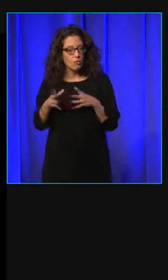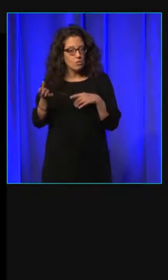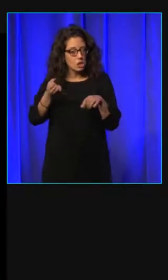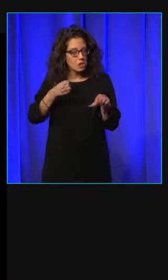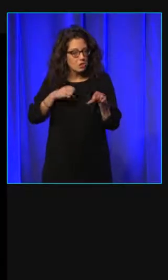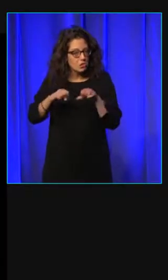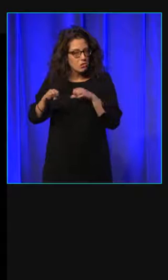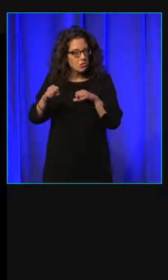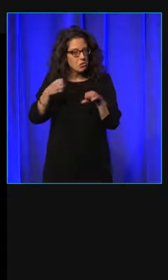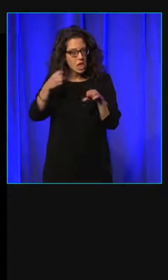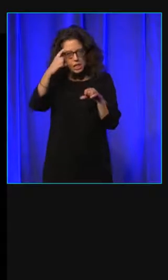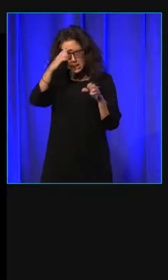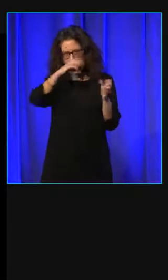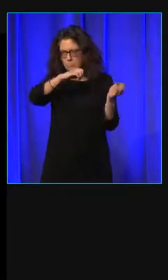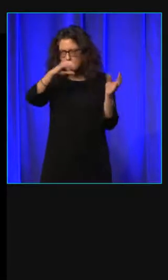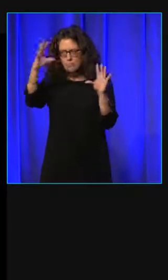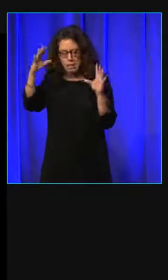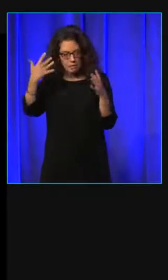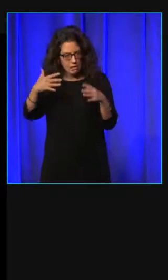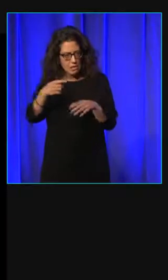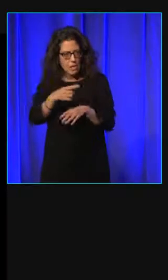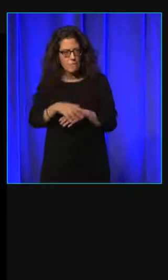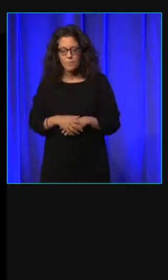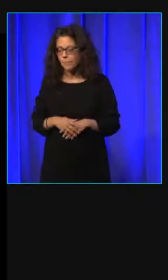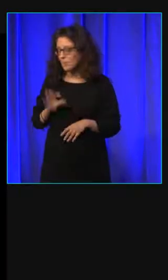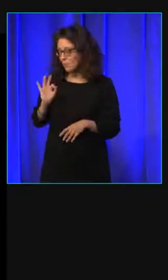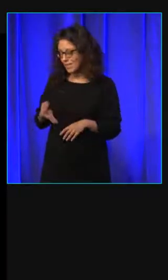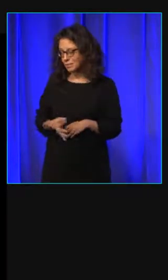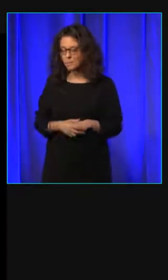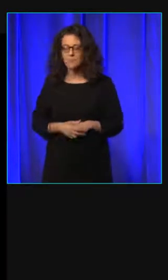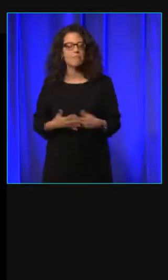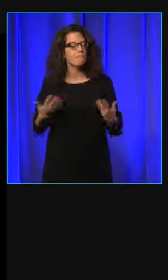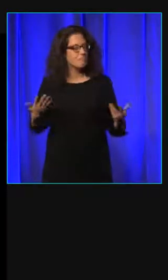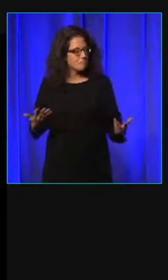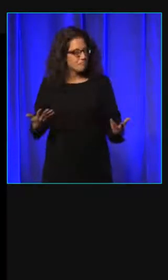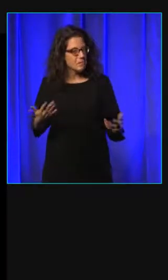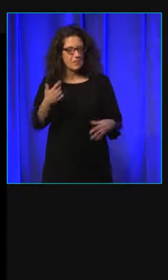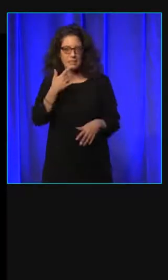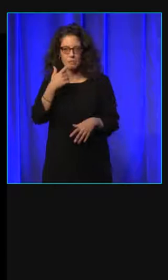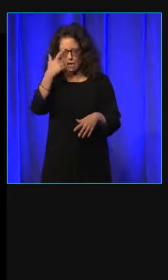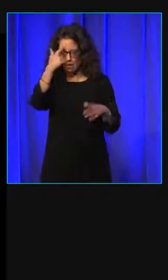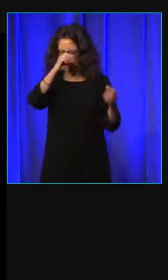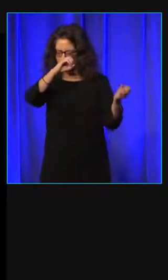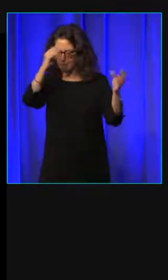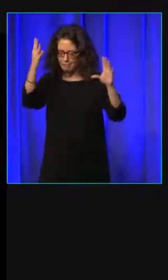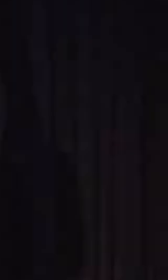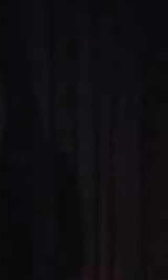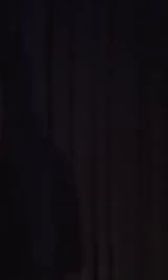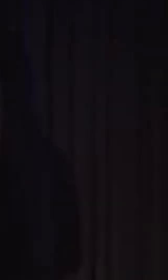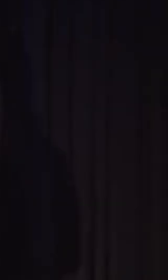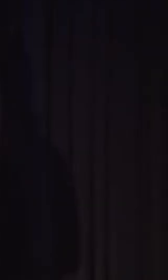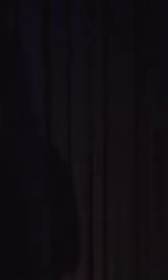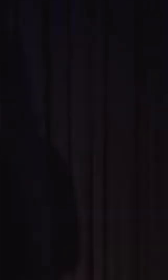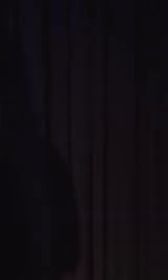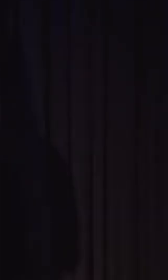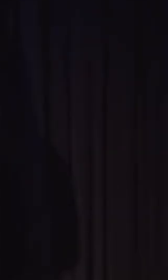gestes dans ta tête? Oui. Oui, donc tu fais ces gestes dans ta tête. Très bien, tu les